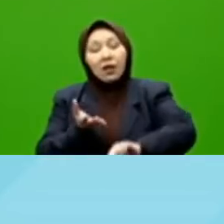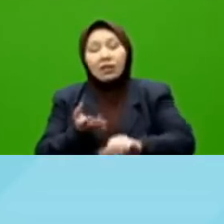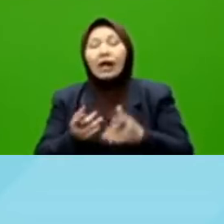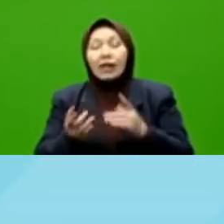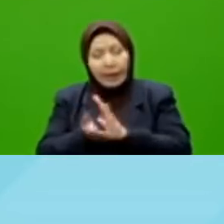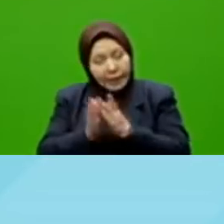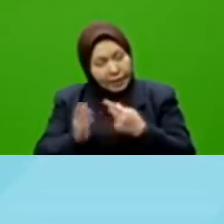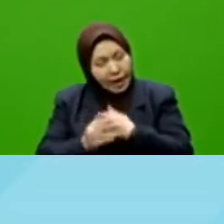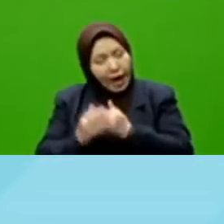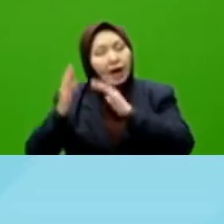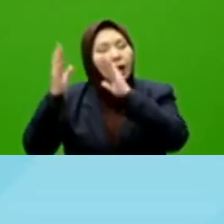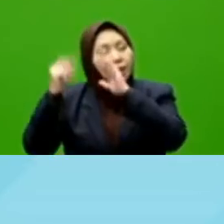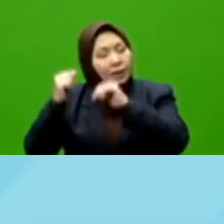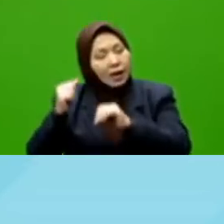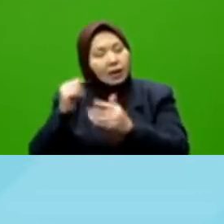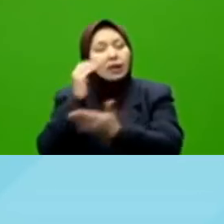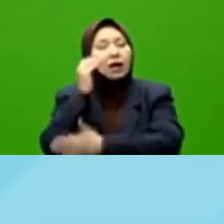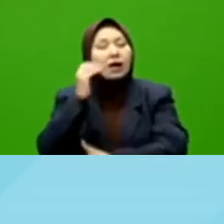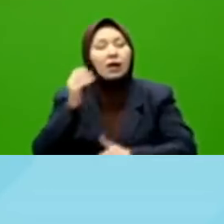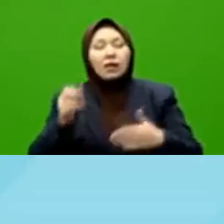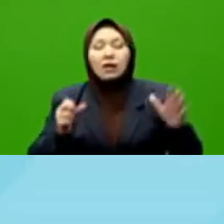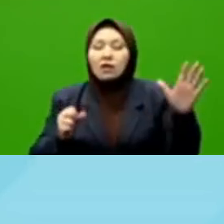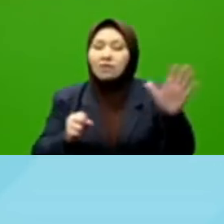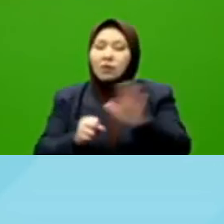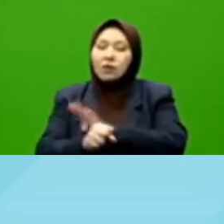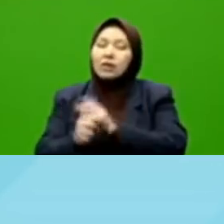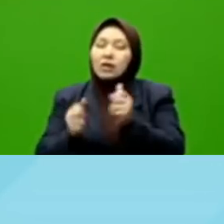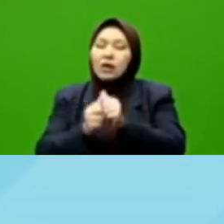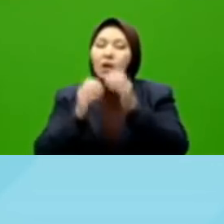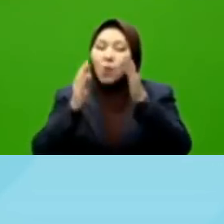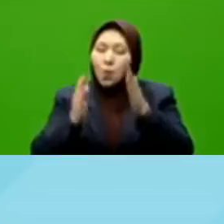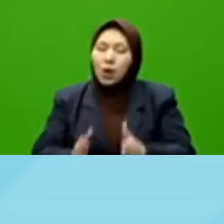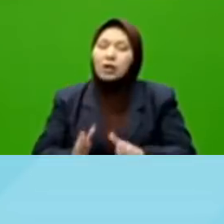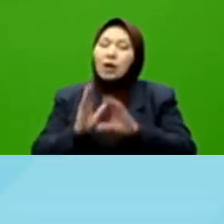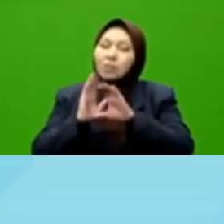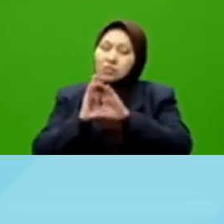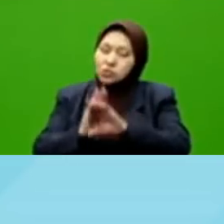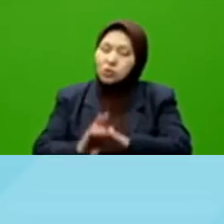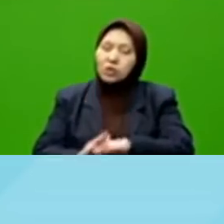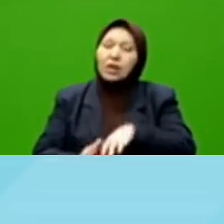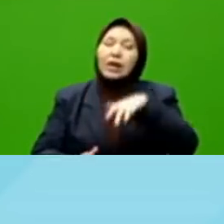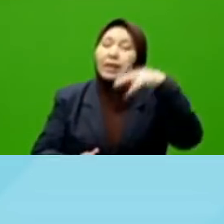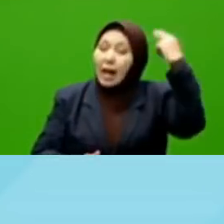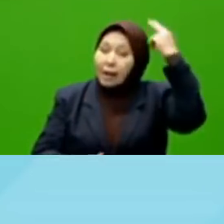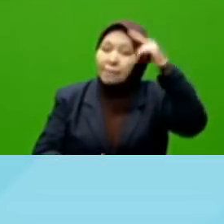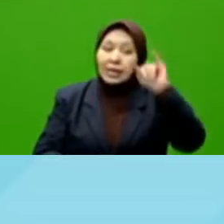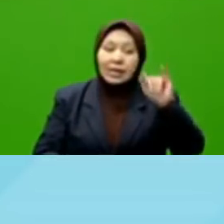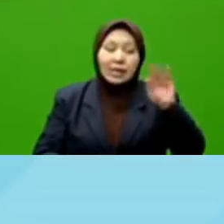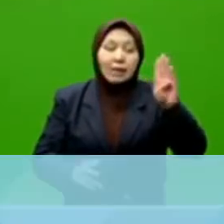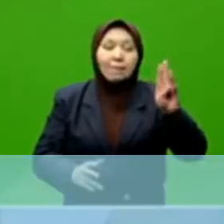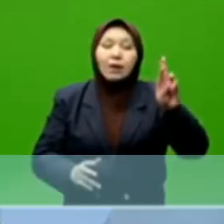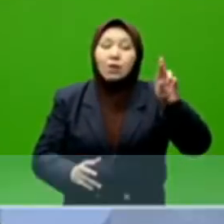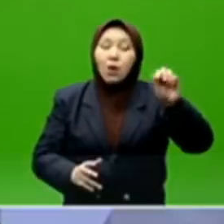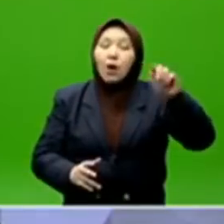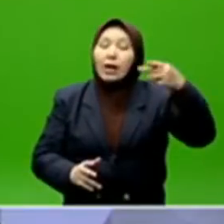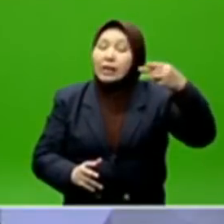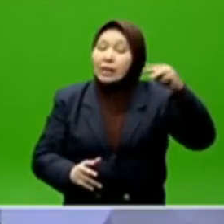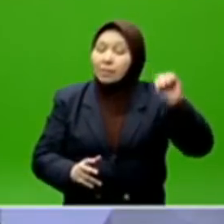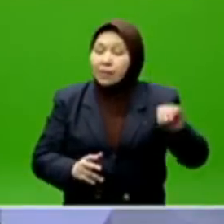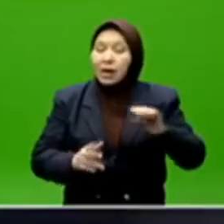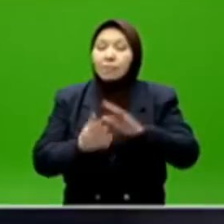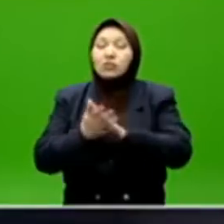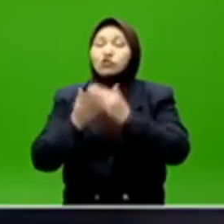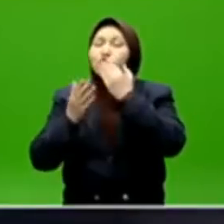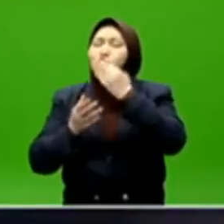doakan agar agar negara ini dipenuhi dengan orang-orang yang mencontohi Nabi Ibrahim bersyukur. Ya. Apa Nabi Ibrahim